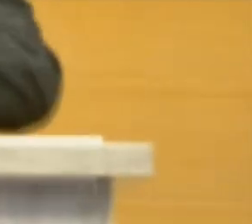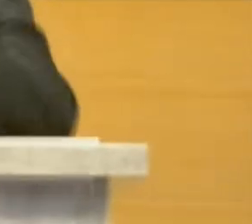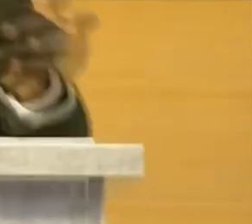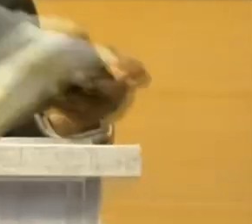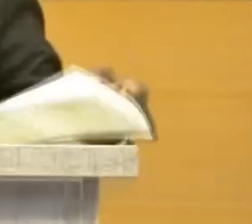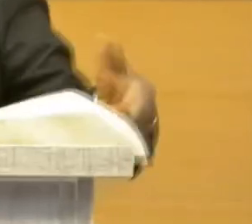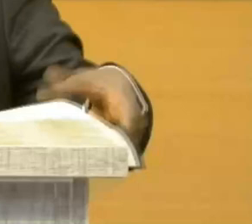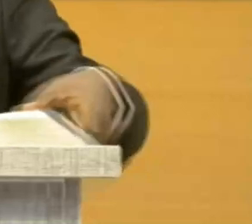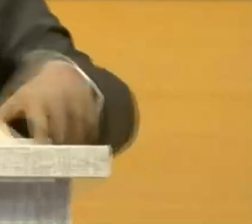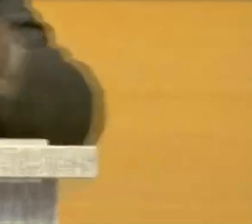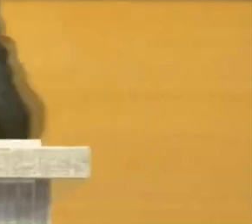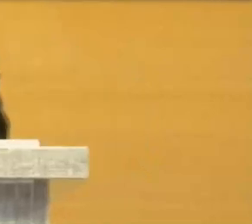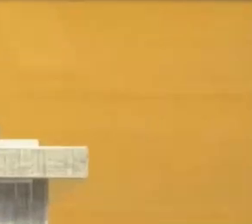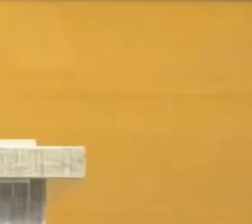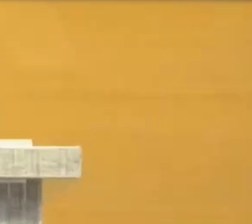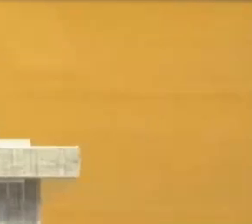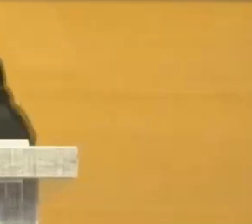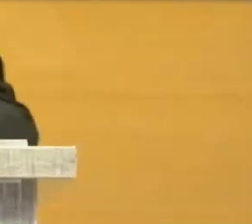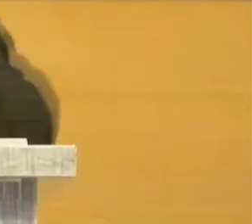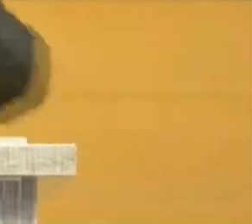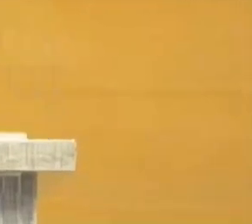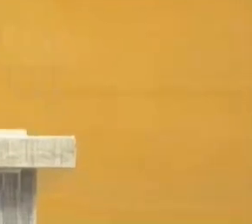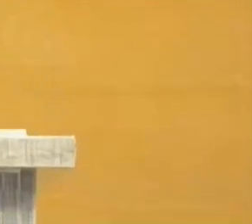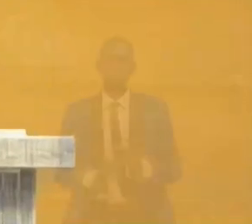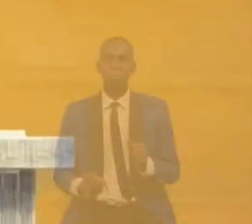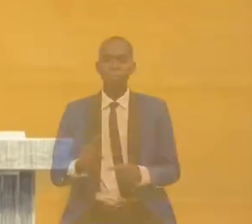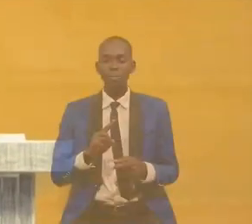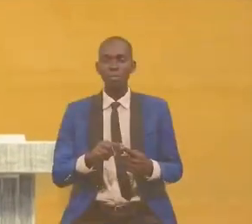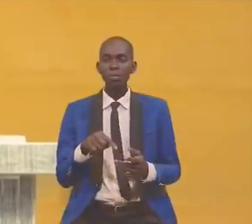Je souhaite la bienvenue à chacun à cette dernière session